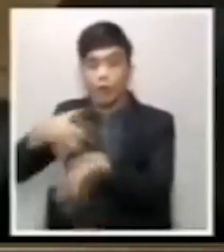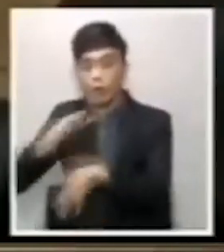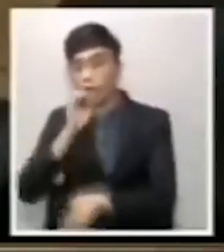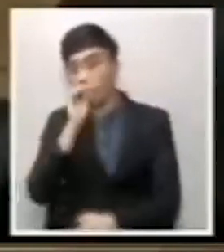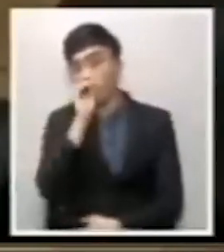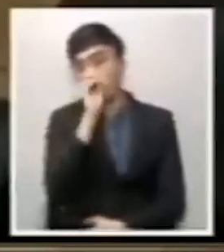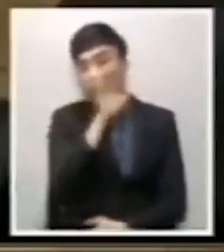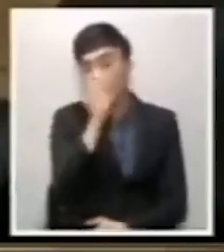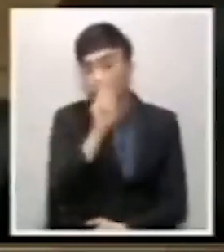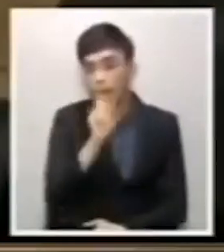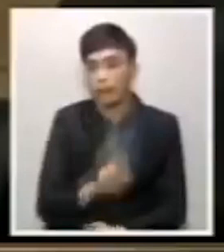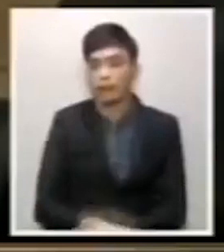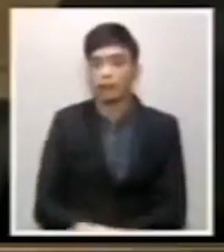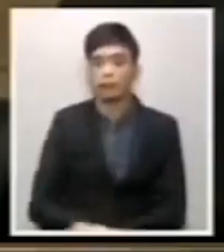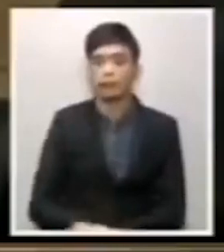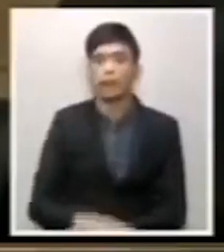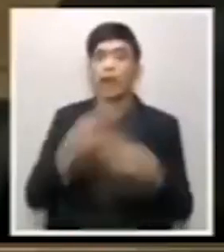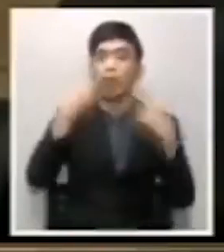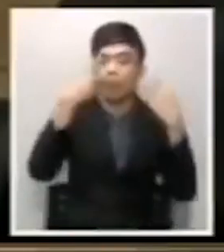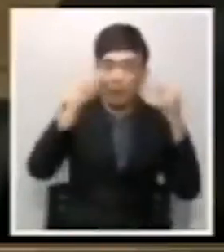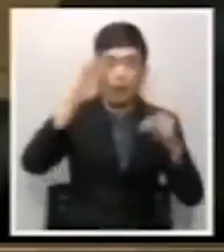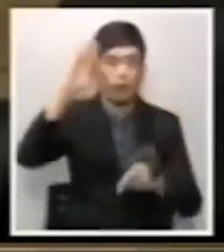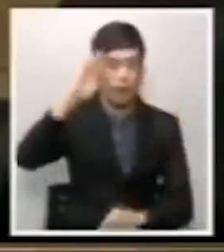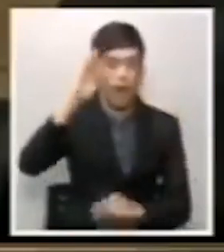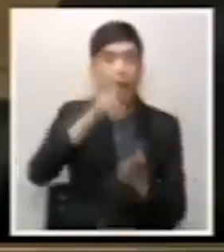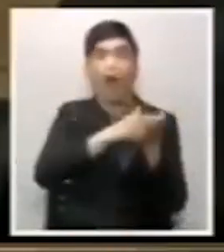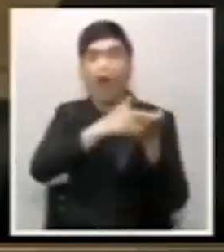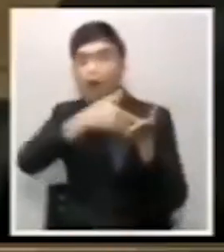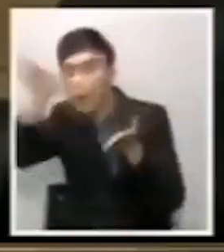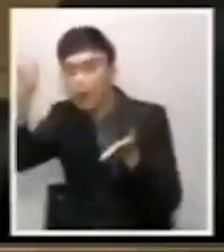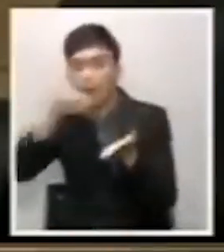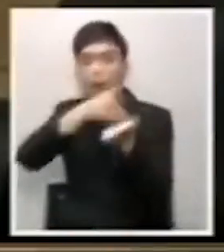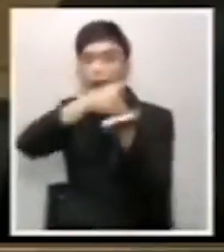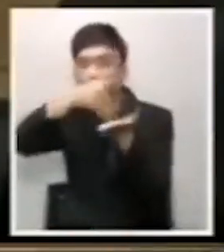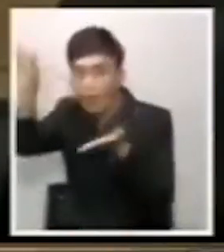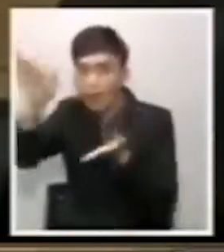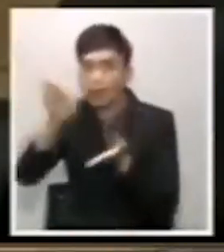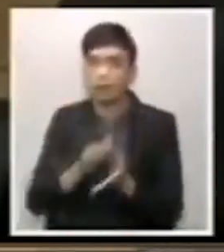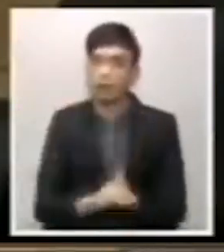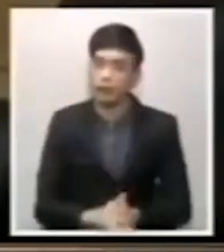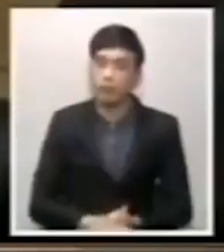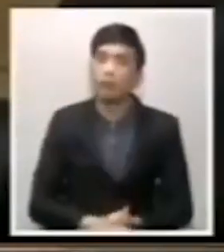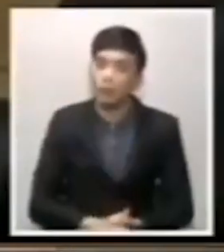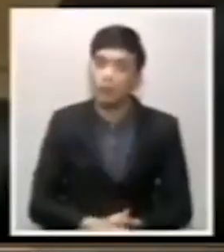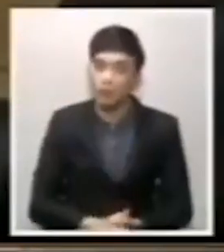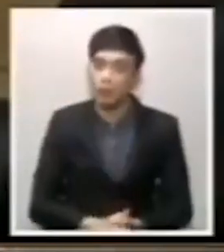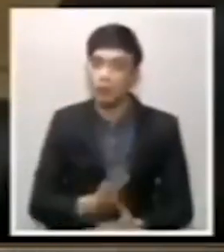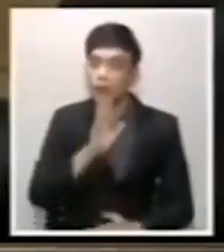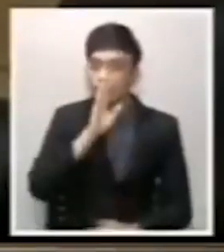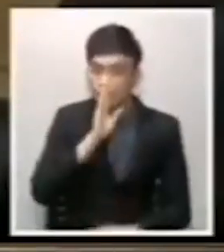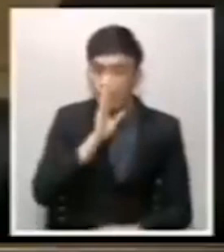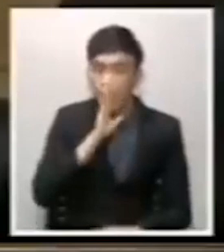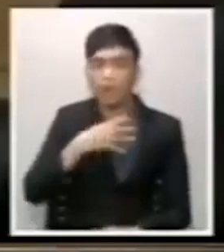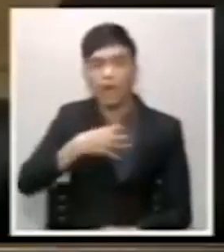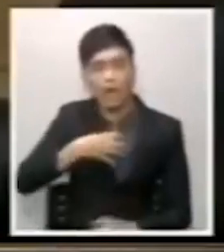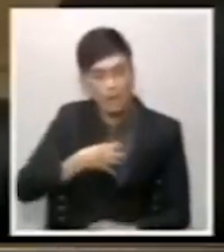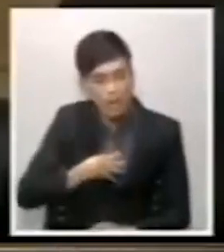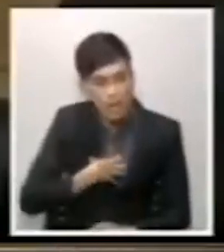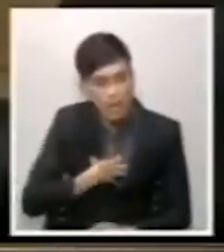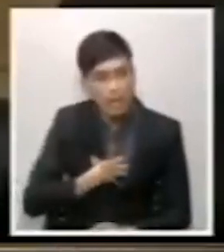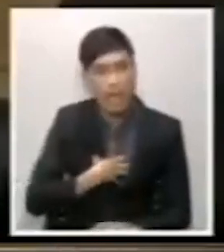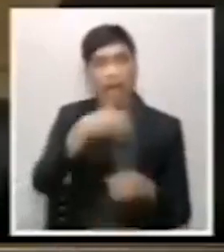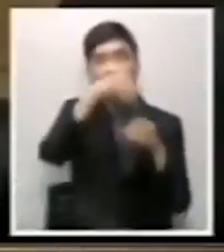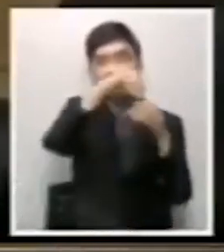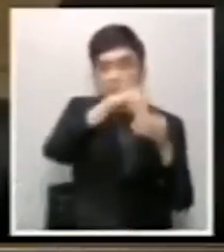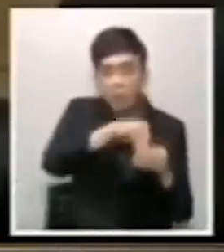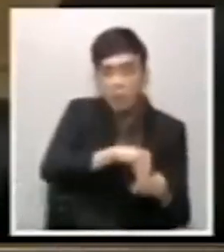าประยุทธ์ออกไปถ้าท่านยังคงยืนยันว่าท่านจะยังคงอยู่ในอำนาจ